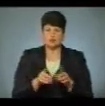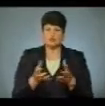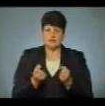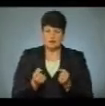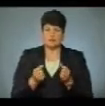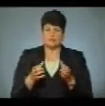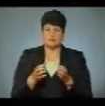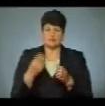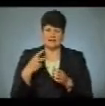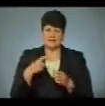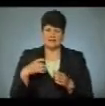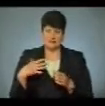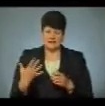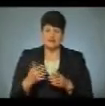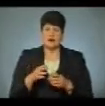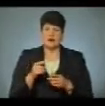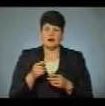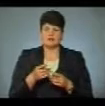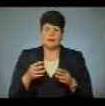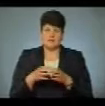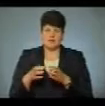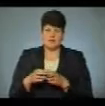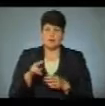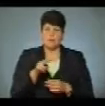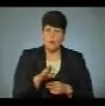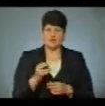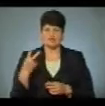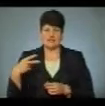але для партії ефірний час з двома відрізками по 20 хвилин.